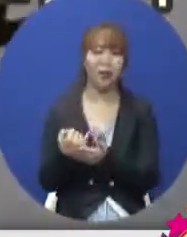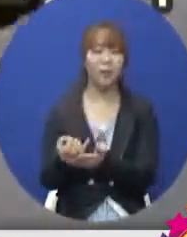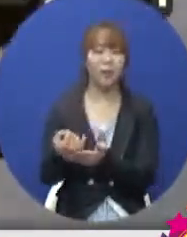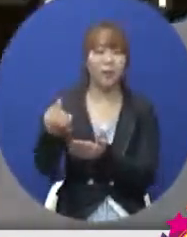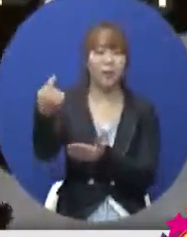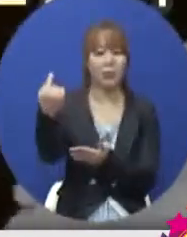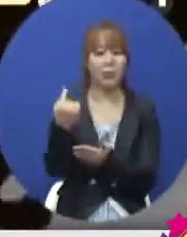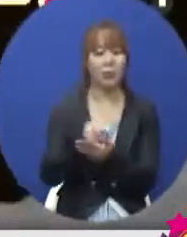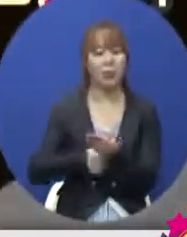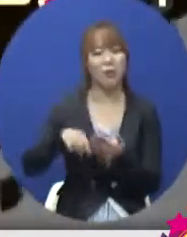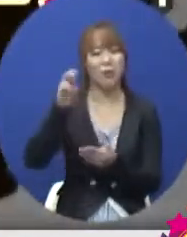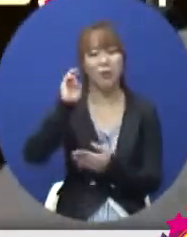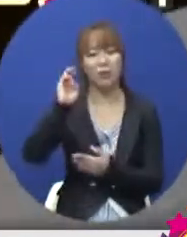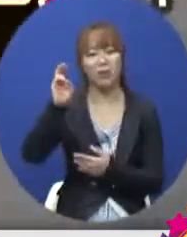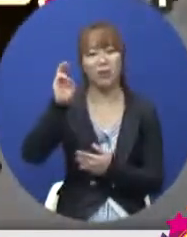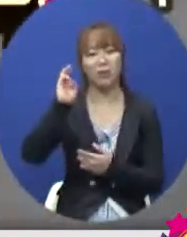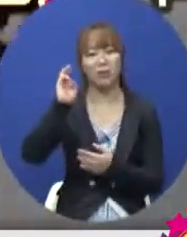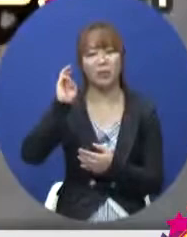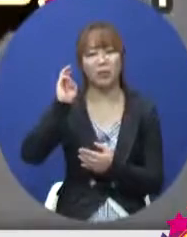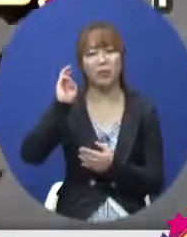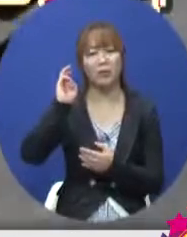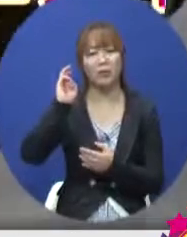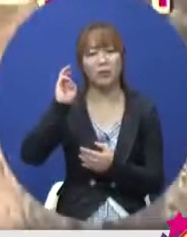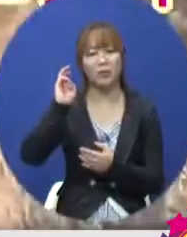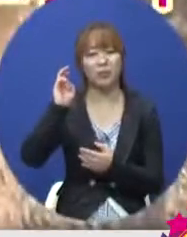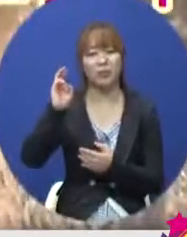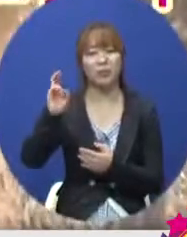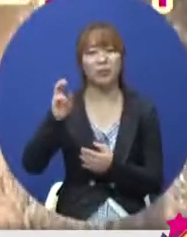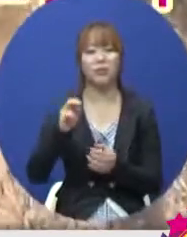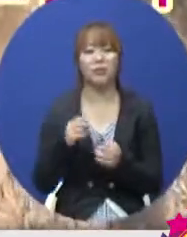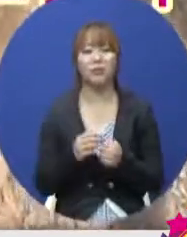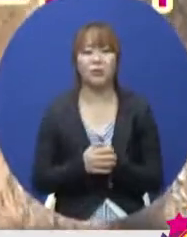가면 힘도 오겠지